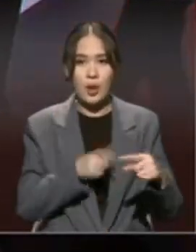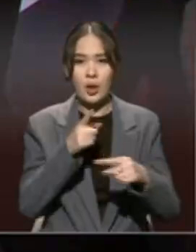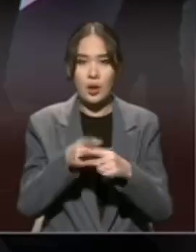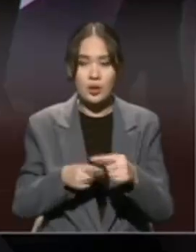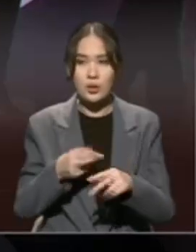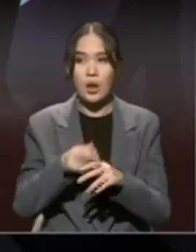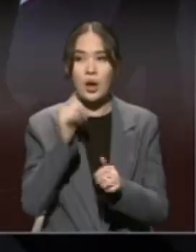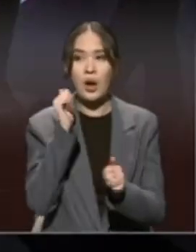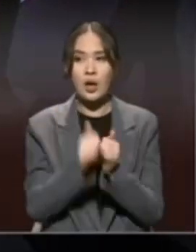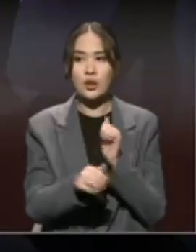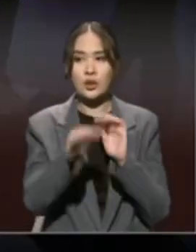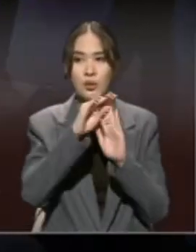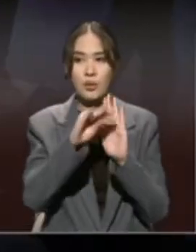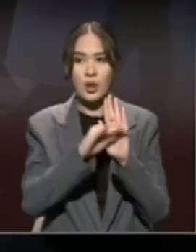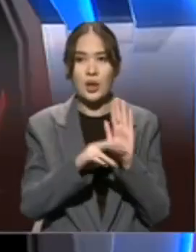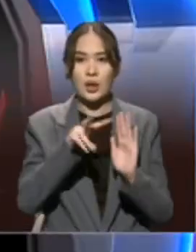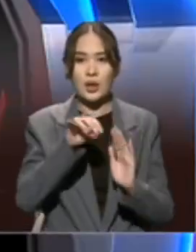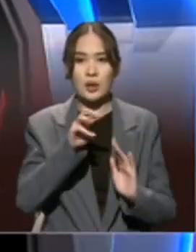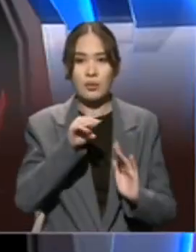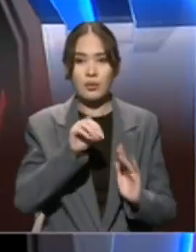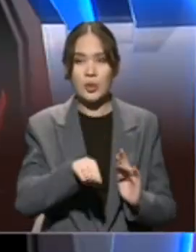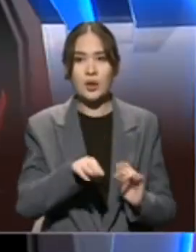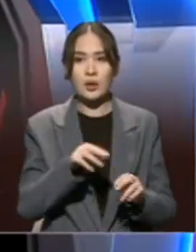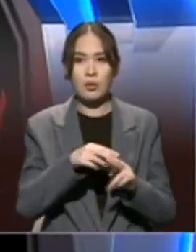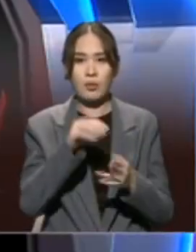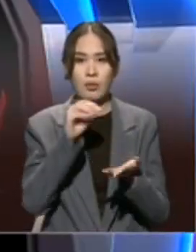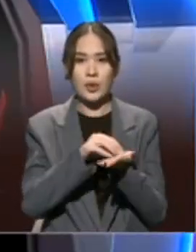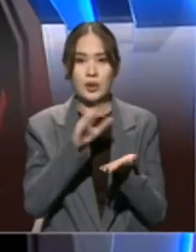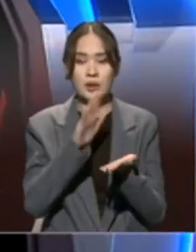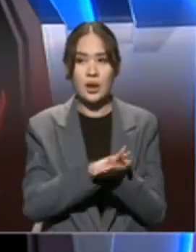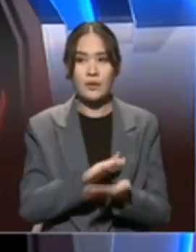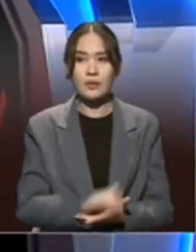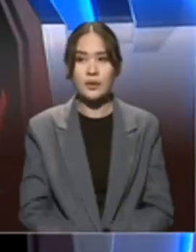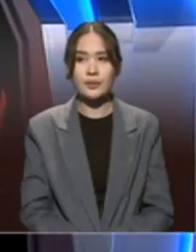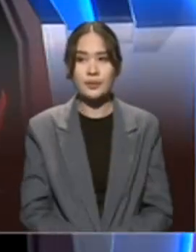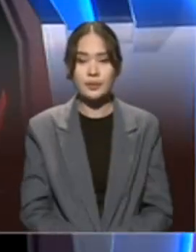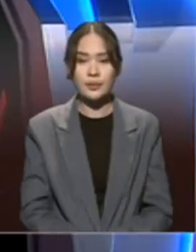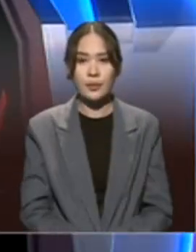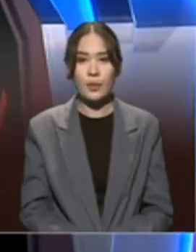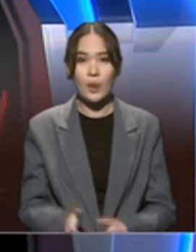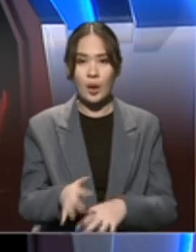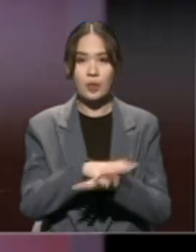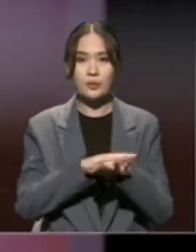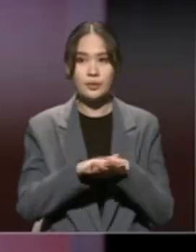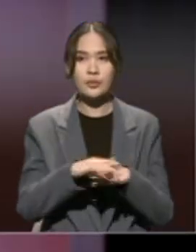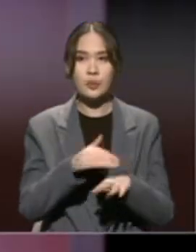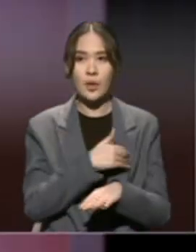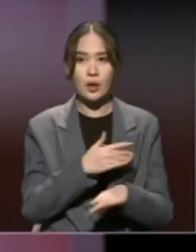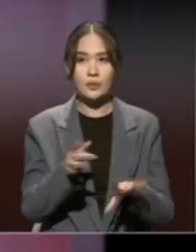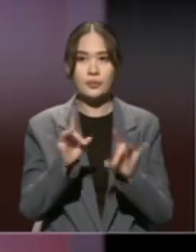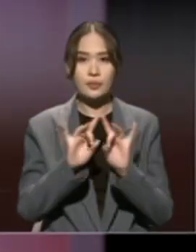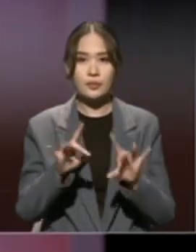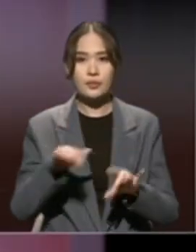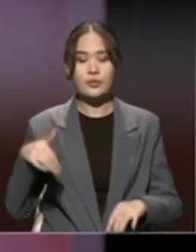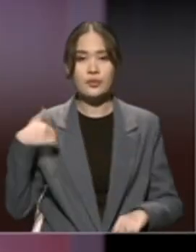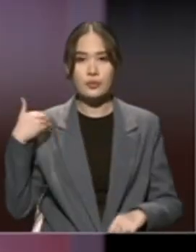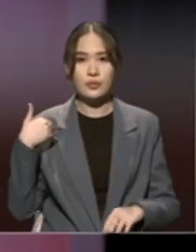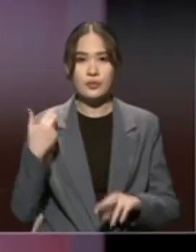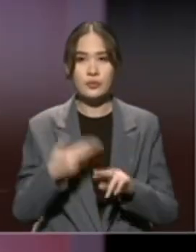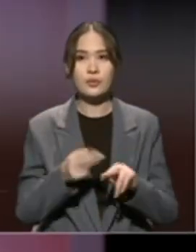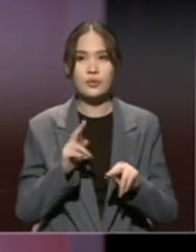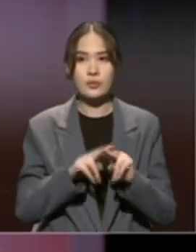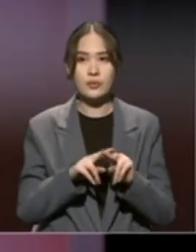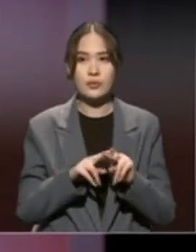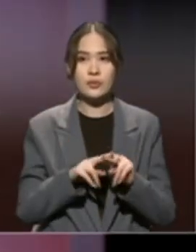әр бағдарламаға бір лимит қойып тастаған, өкінішке қарай. Мынандай оқиғамен кезіктік айта салайын, өйткені пайдалы болар.